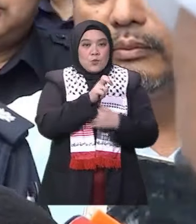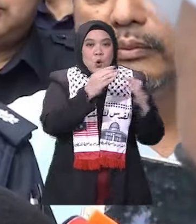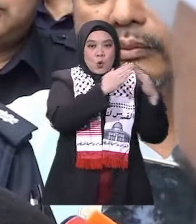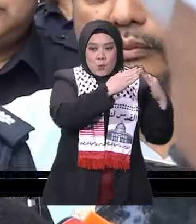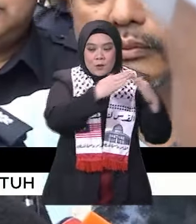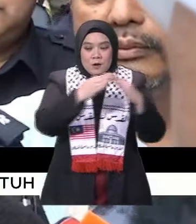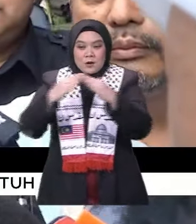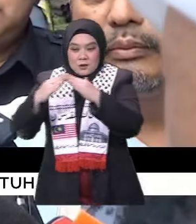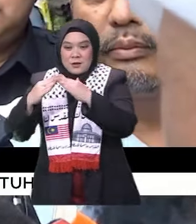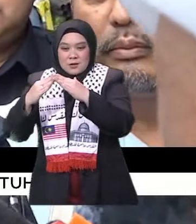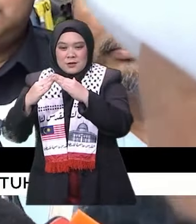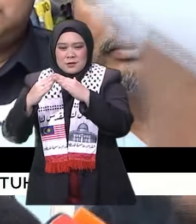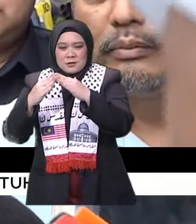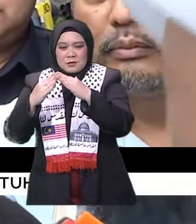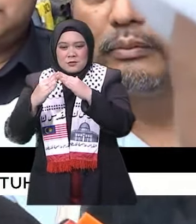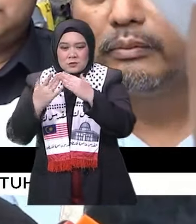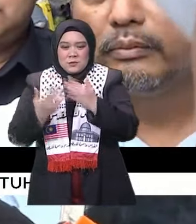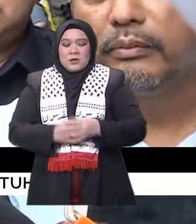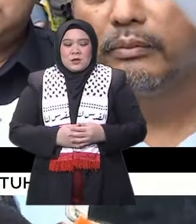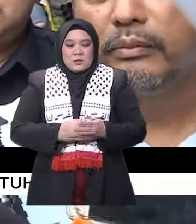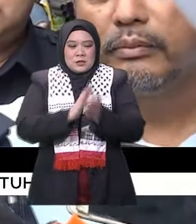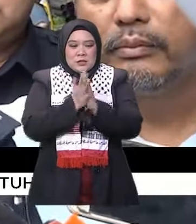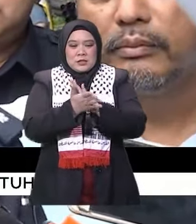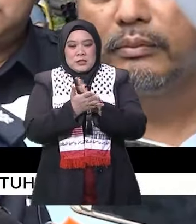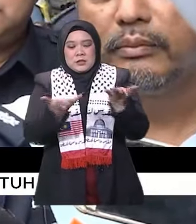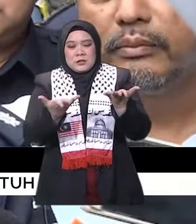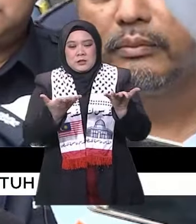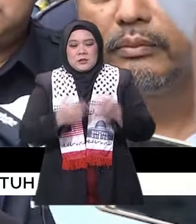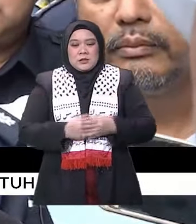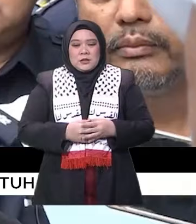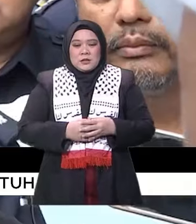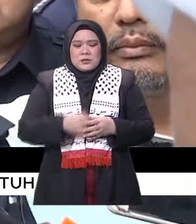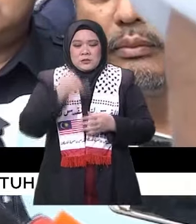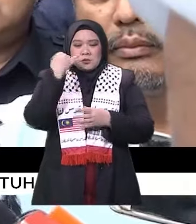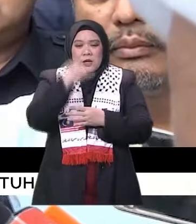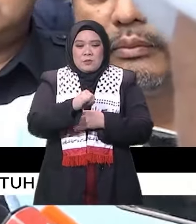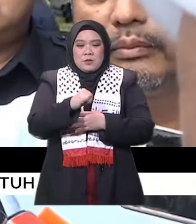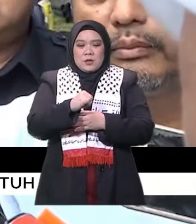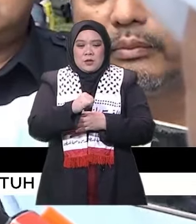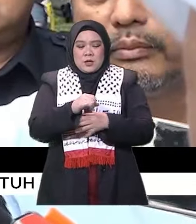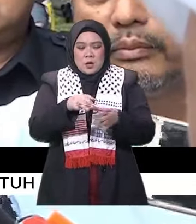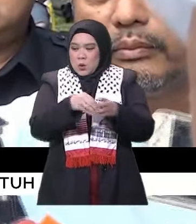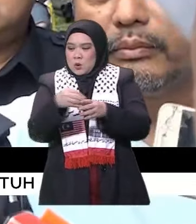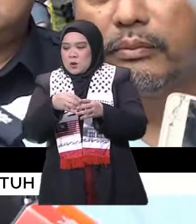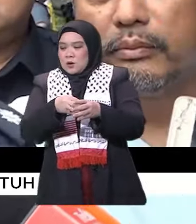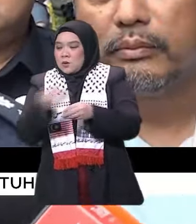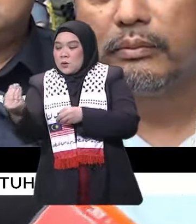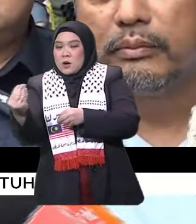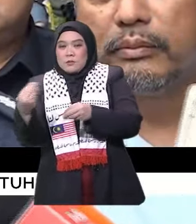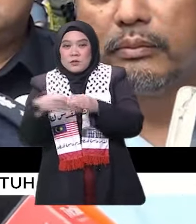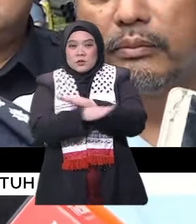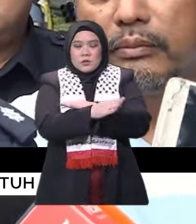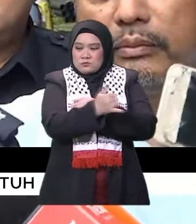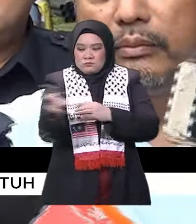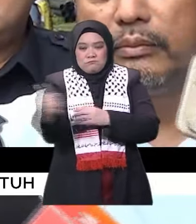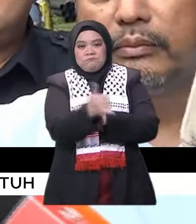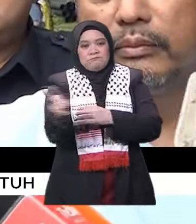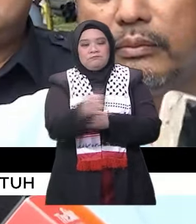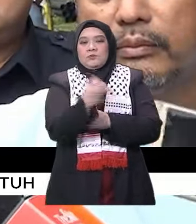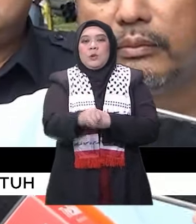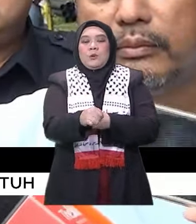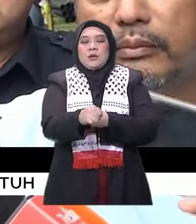telah terkambus sepenuhnyalah jadi menyebabkan tidak boleh ada pergerakan keluar masuk berlaku jadi sehubungan